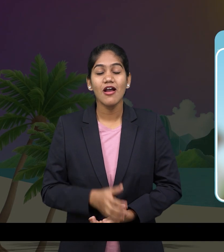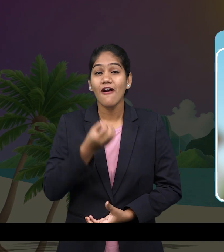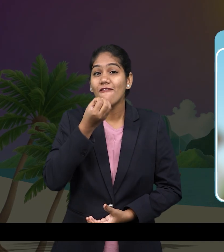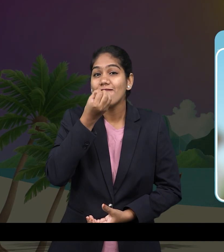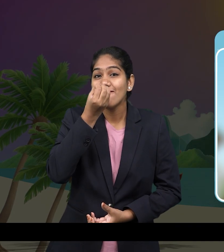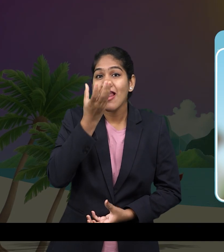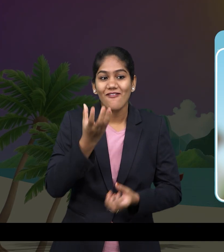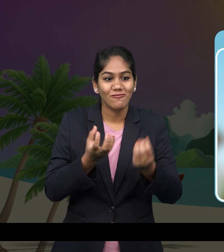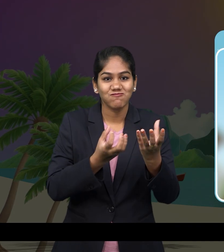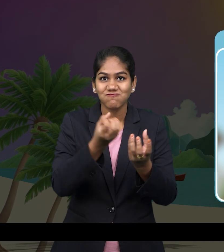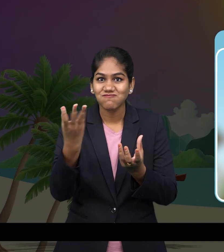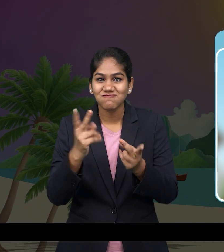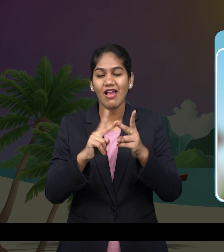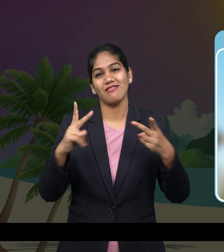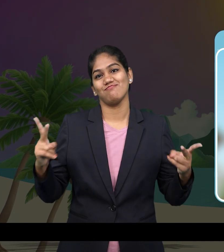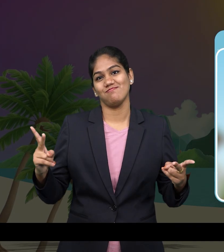फूल,